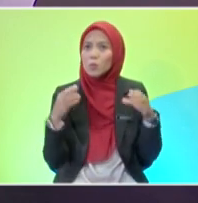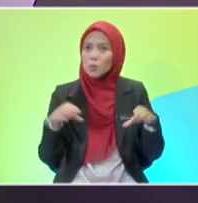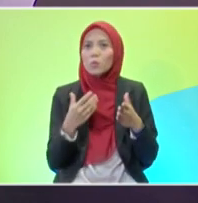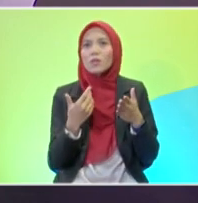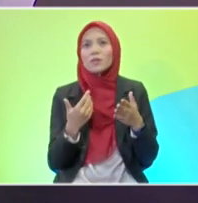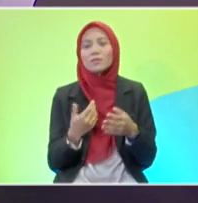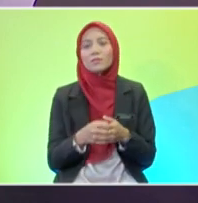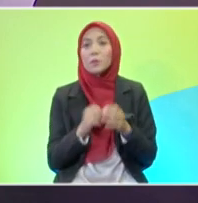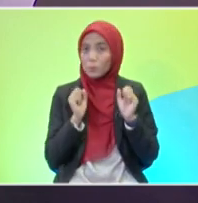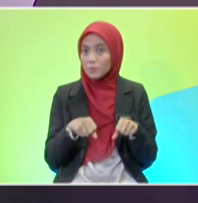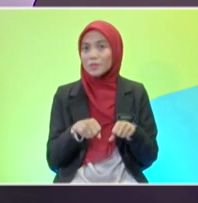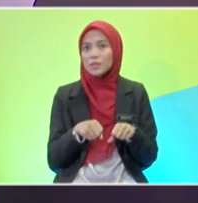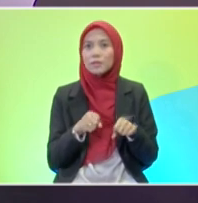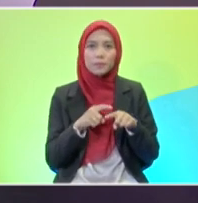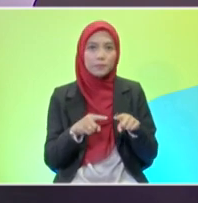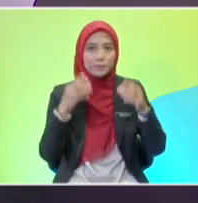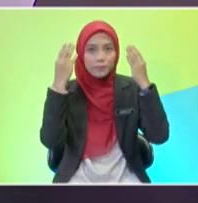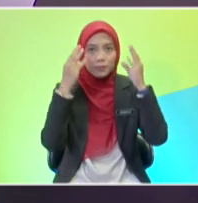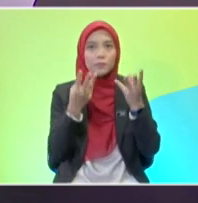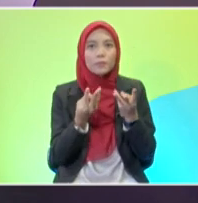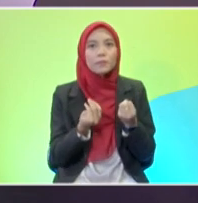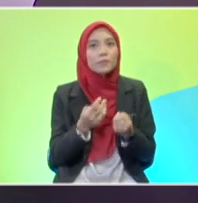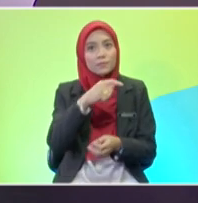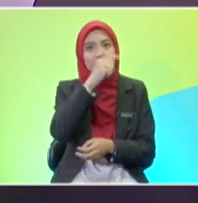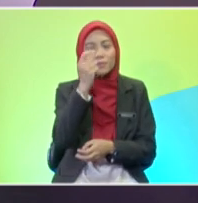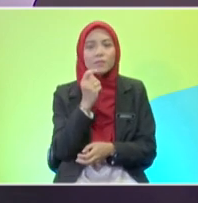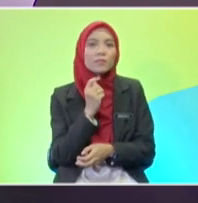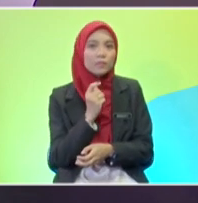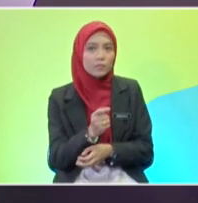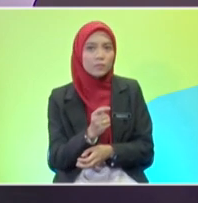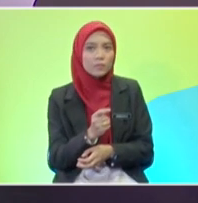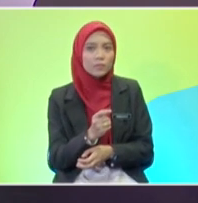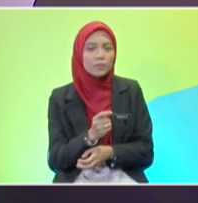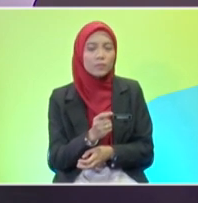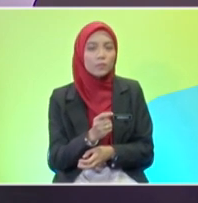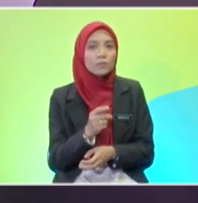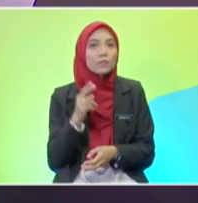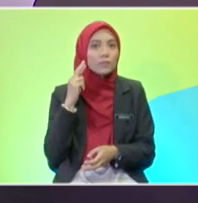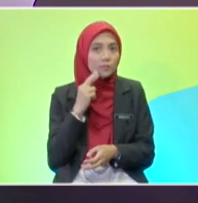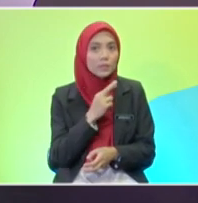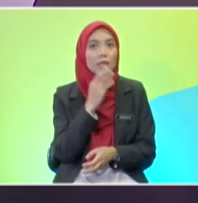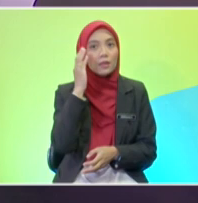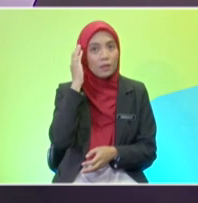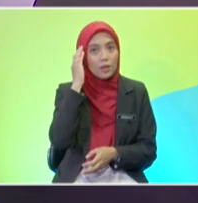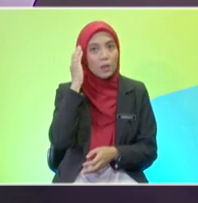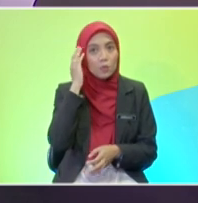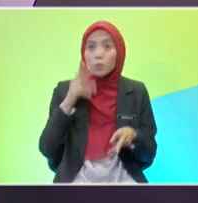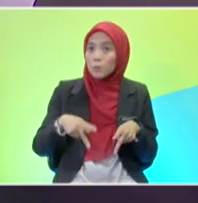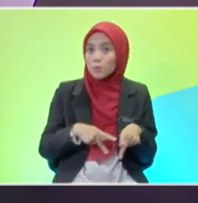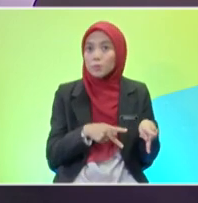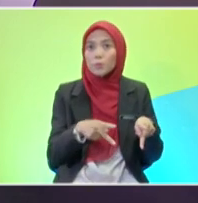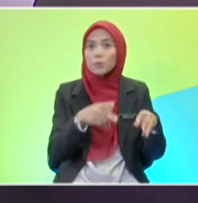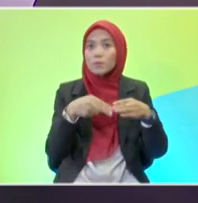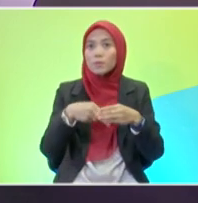kalori anak Pak Budi tapi sejauh mana pengetahuan Ria tentang teknik dan proses penghasilan